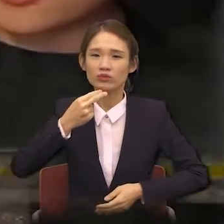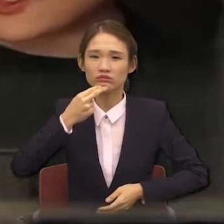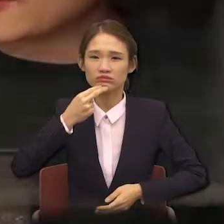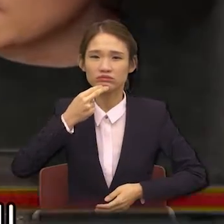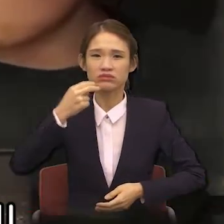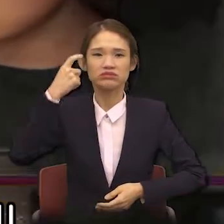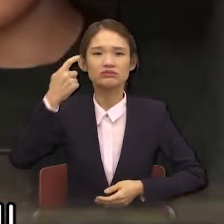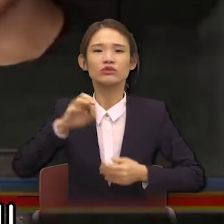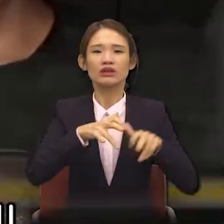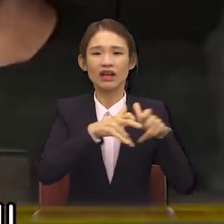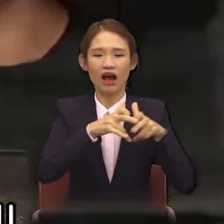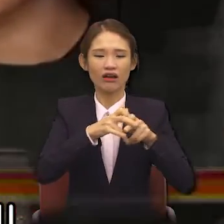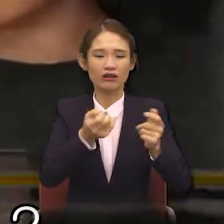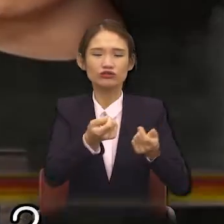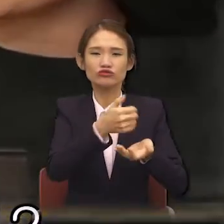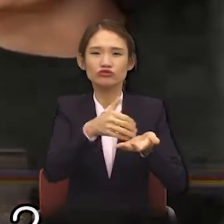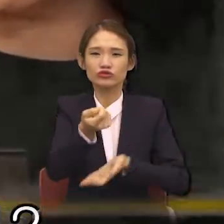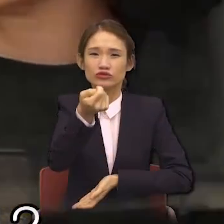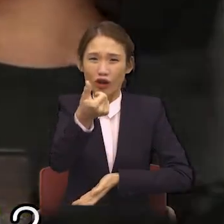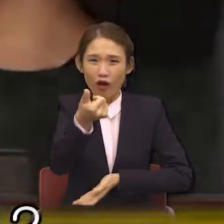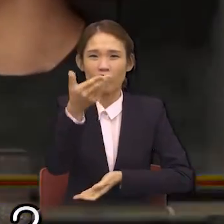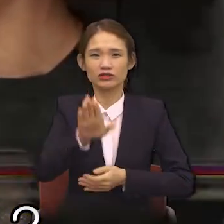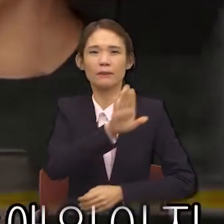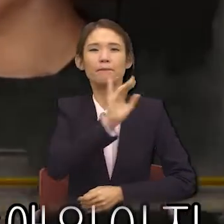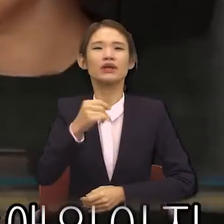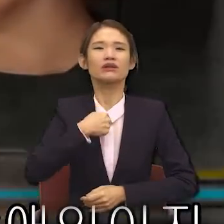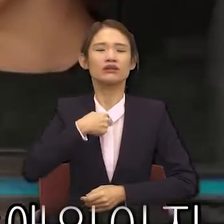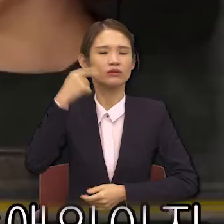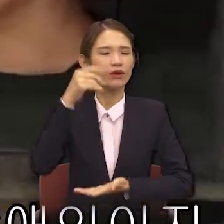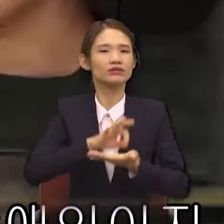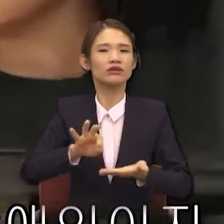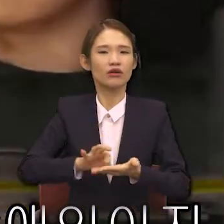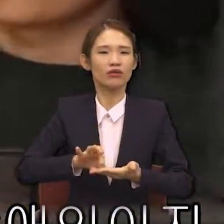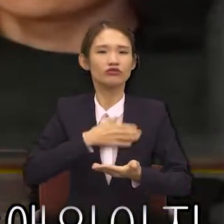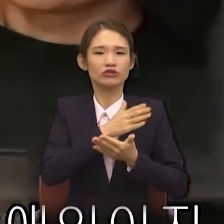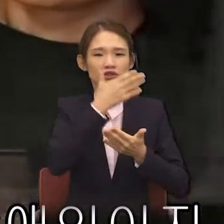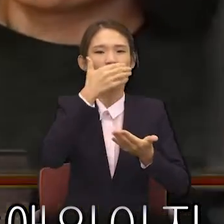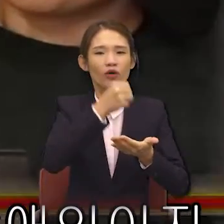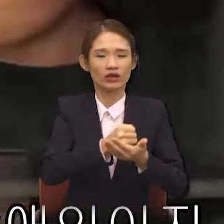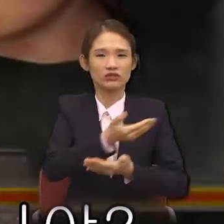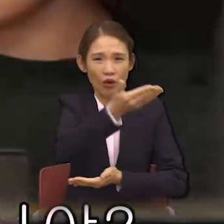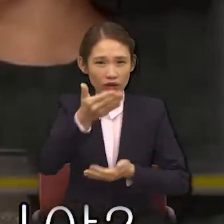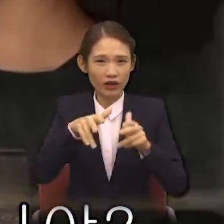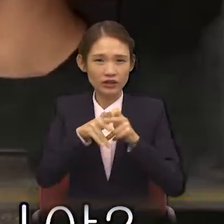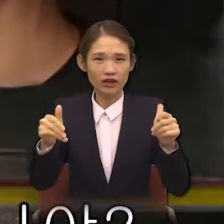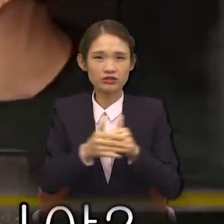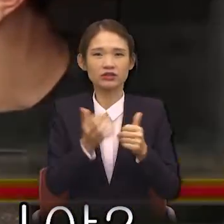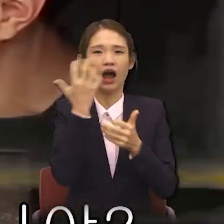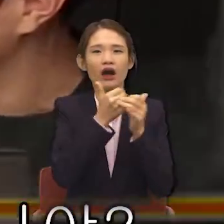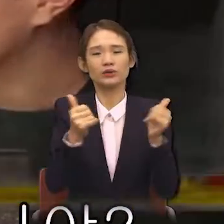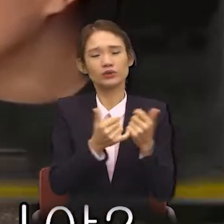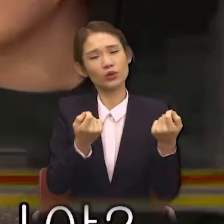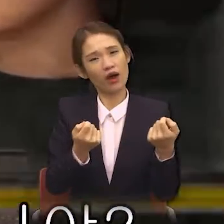그렇게는 안 하잖아. 장애인이 훨씬 적은데 왜 우리한테 비자를 붙여? 그러니까 우린 정상인이고 니들이 장애인이지. 뭐 그럼 일반인은 괜찮은